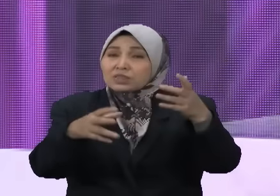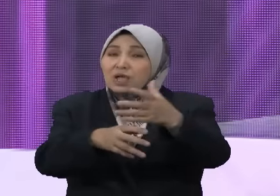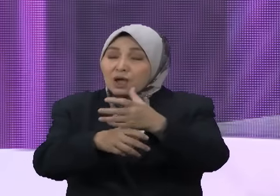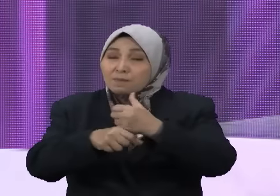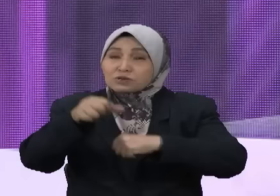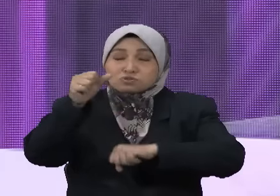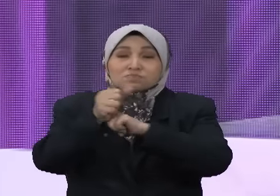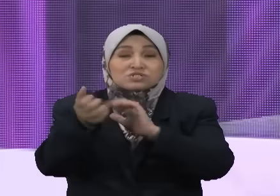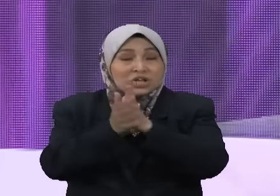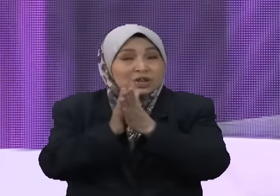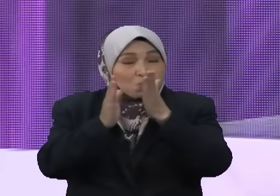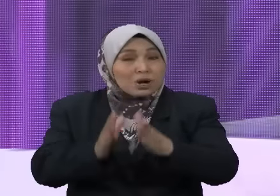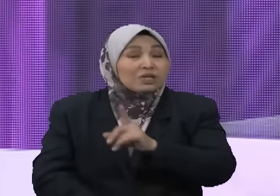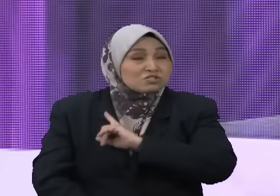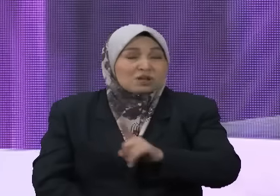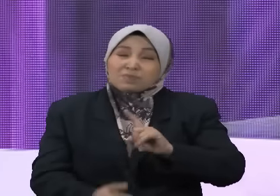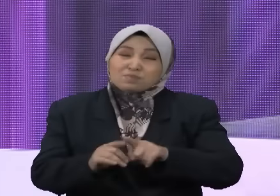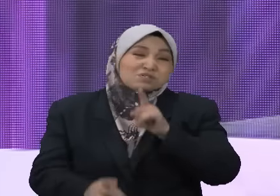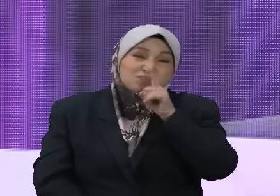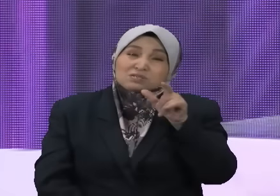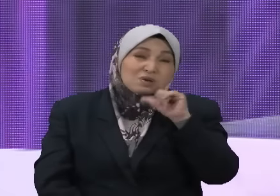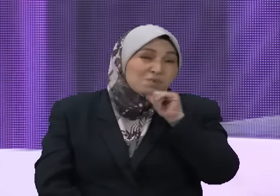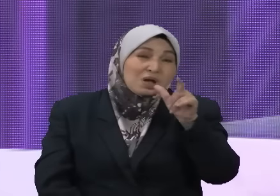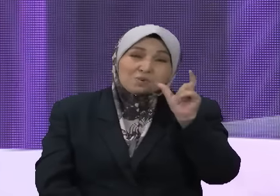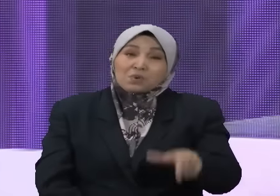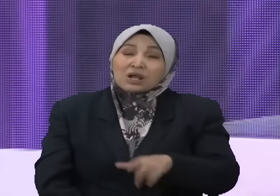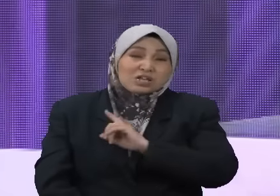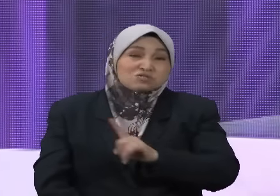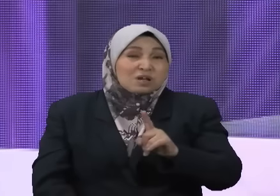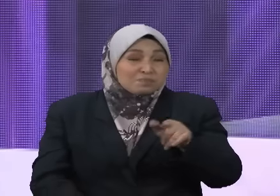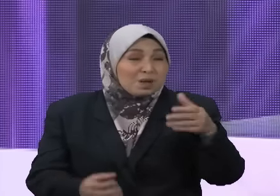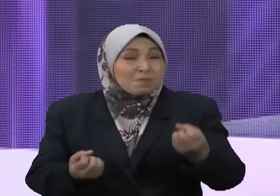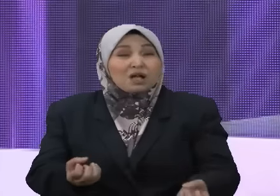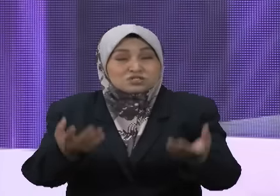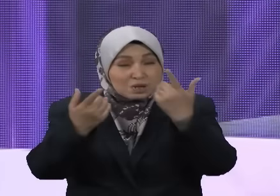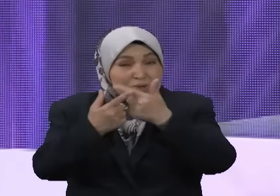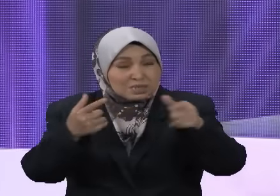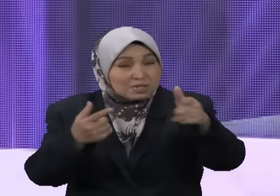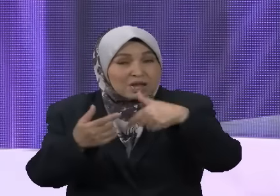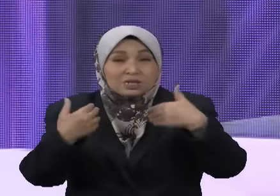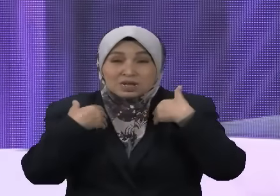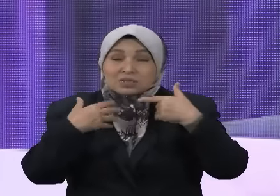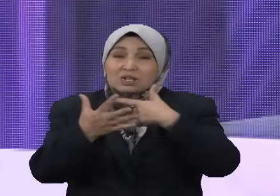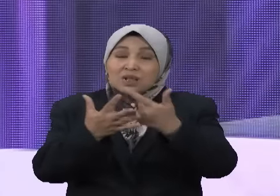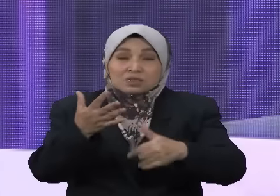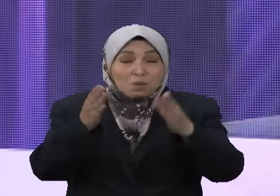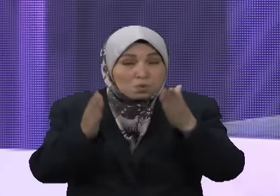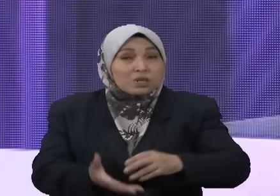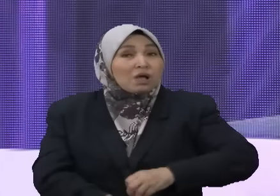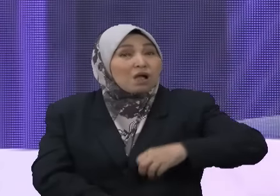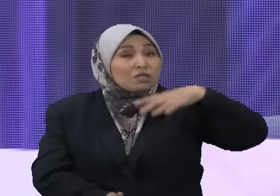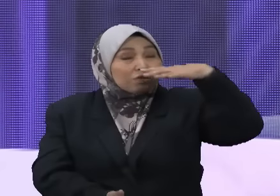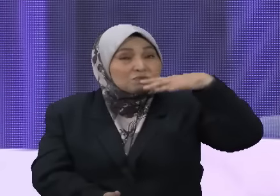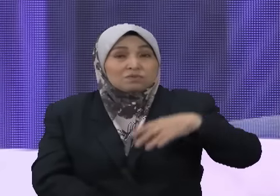menjadi orang islam tetapi sebenarnya mereka bukanlah orang Islam Jadi ramai dari kalangan mereka tuan-tuan sebenarnya berada dalam kalangan yang berada